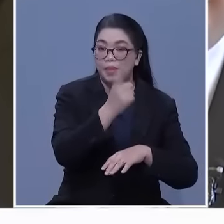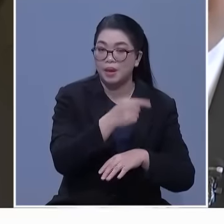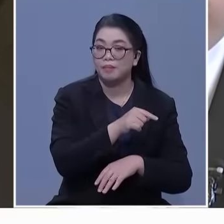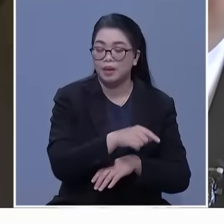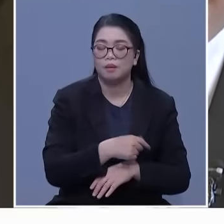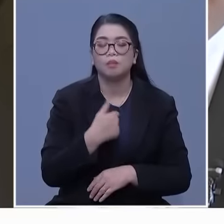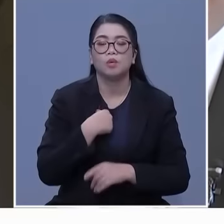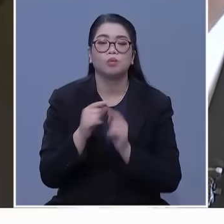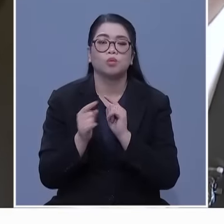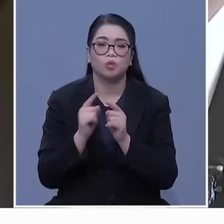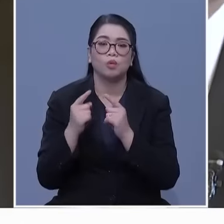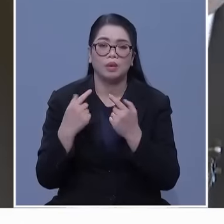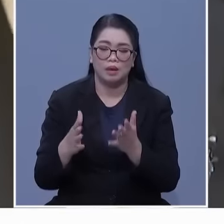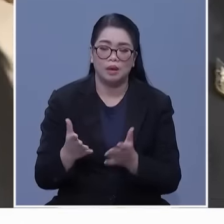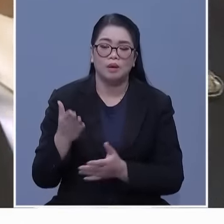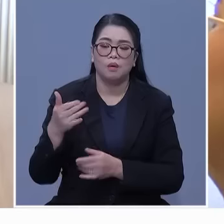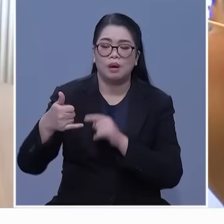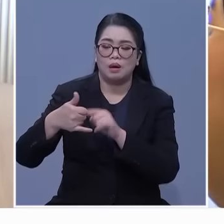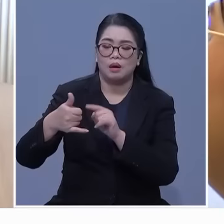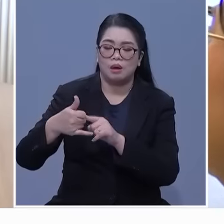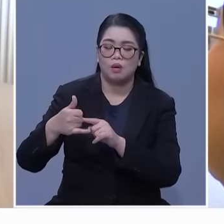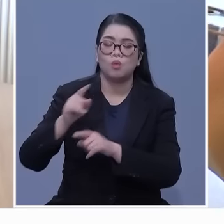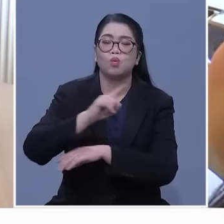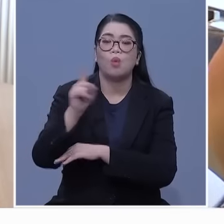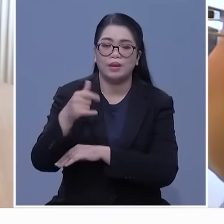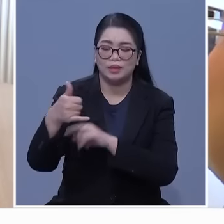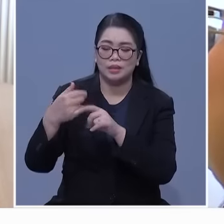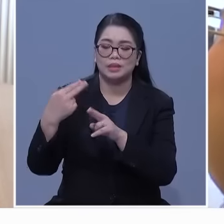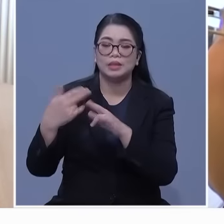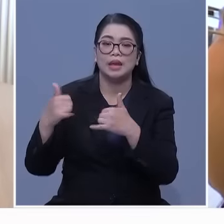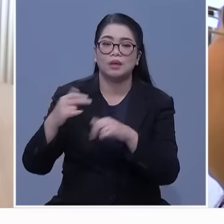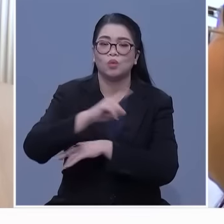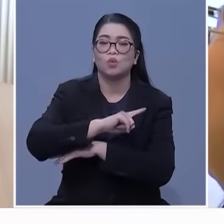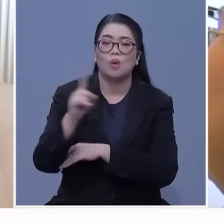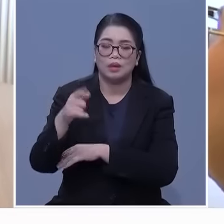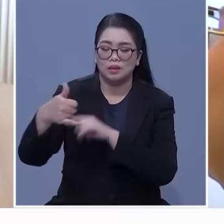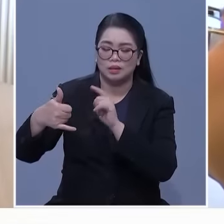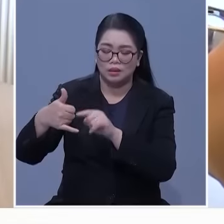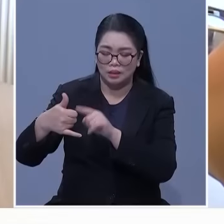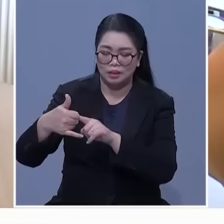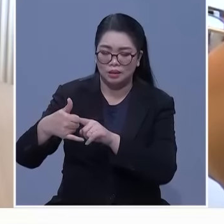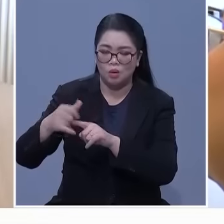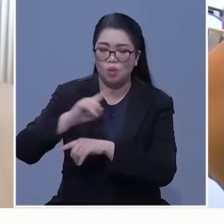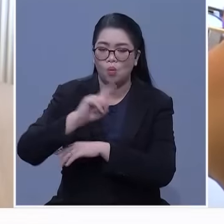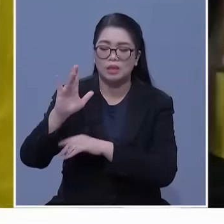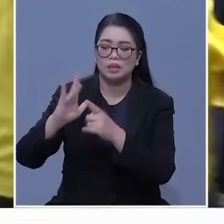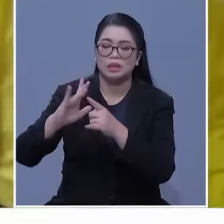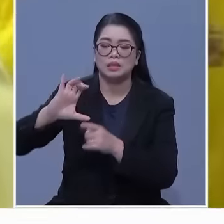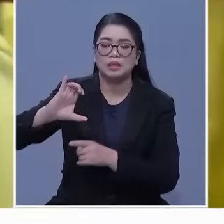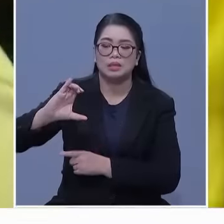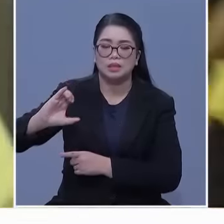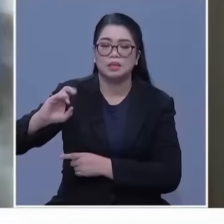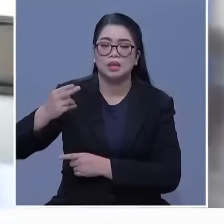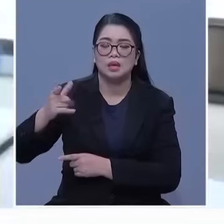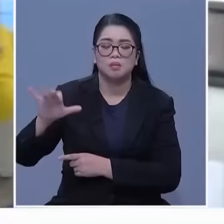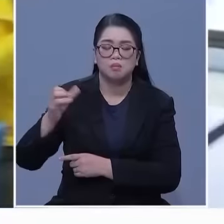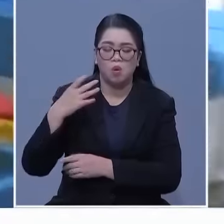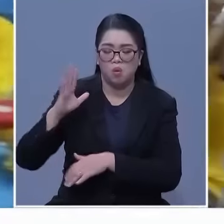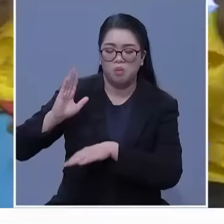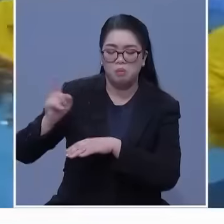าผมคุยกับคุณวันแล้วคุณวันเนี่ยไม่ได้รู้จักหรือสนิทกับคุณสามารถเลยซึ่งมองว่าพฤติกรรมของคุณสามารถไว้ใจไม่ได้แล้ว